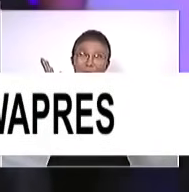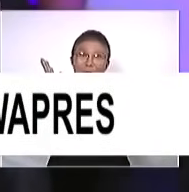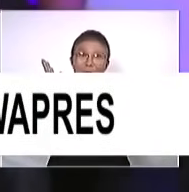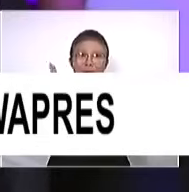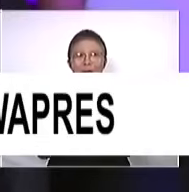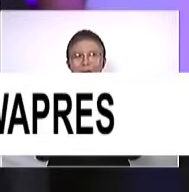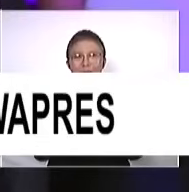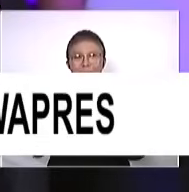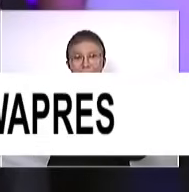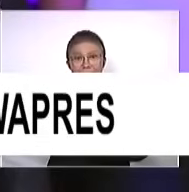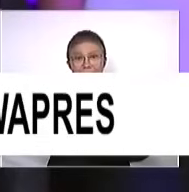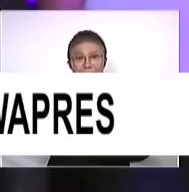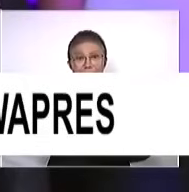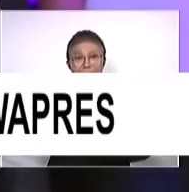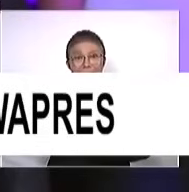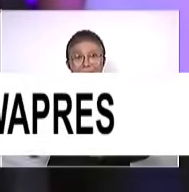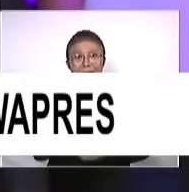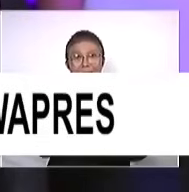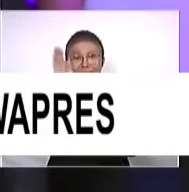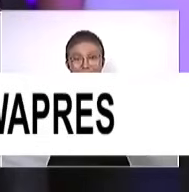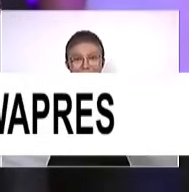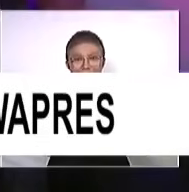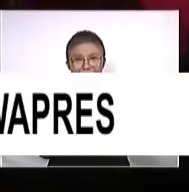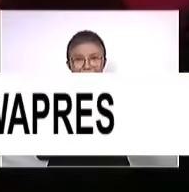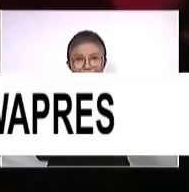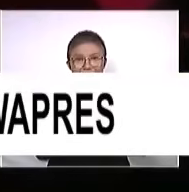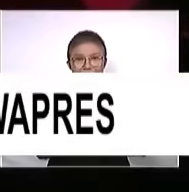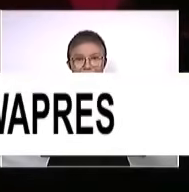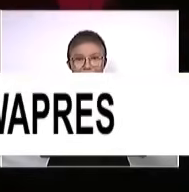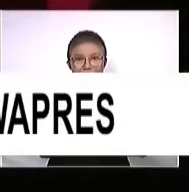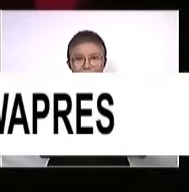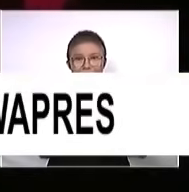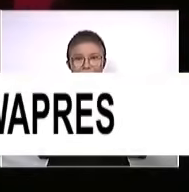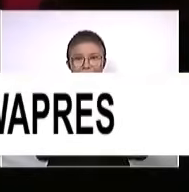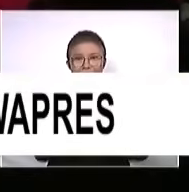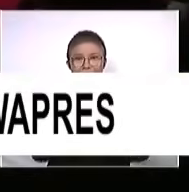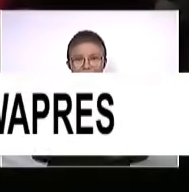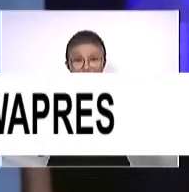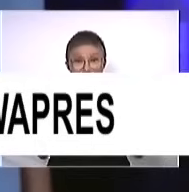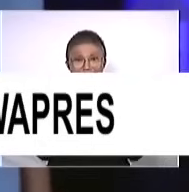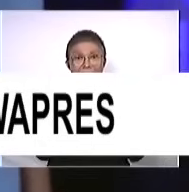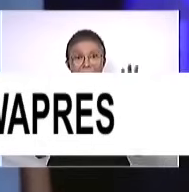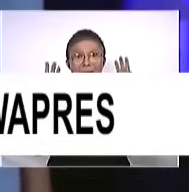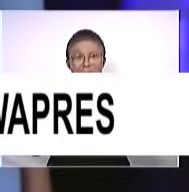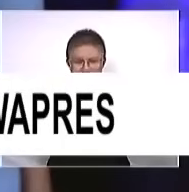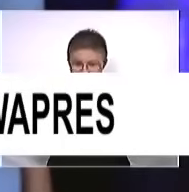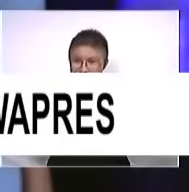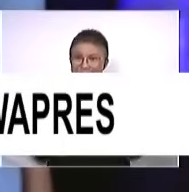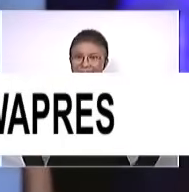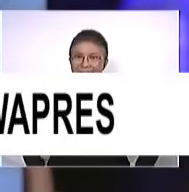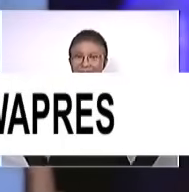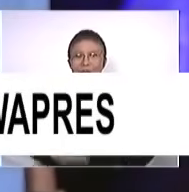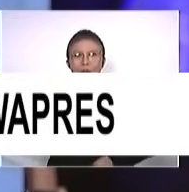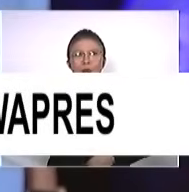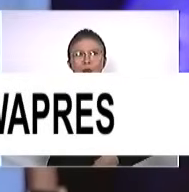tadi kita sempat garis bawahi terkait dengan pertanyaan-pertanyaan dengan istilah sulit begitu ada sgie capture carbon begitu Itu ee